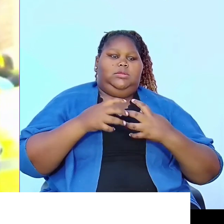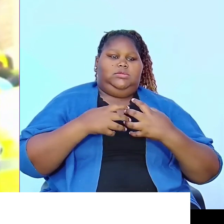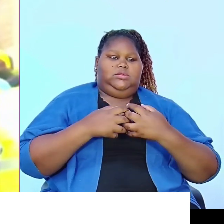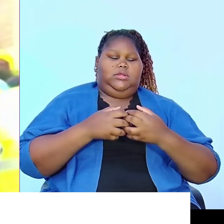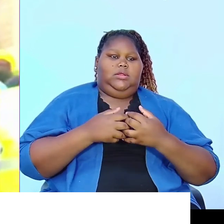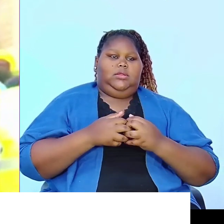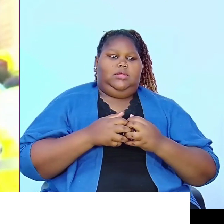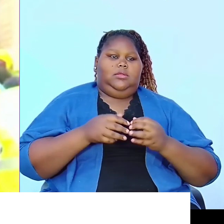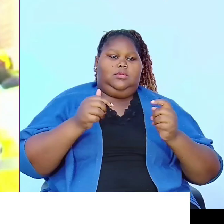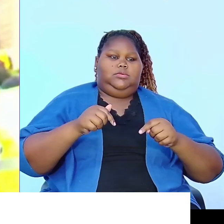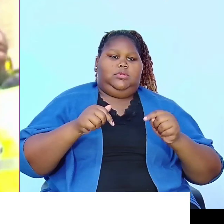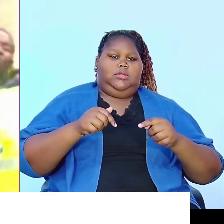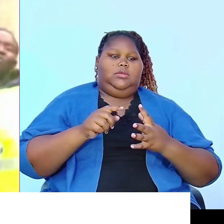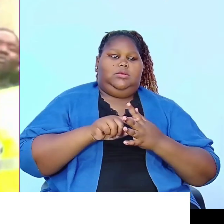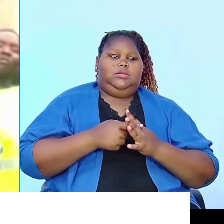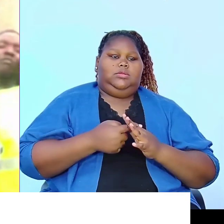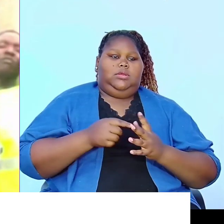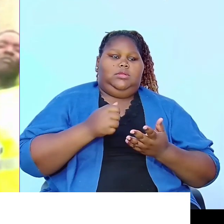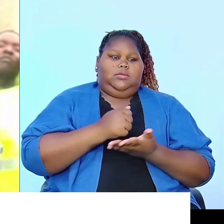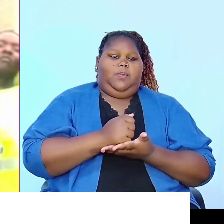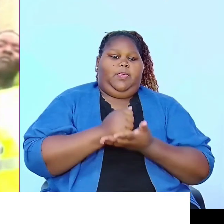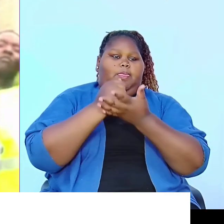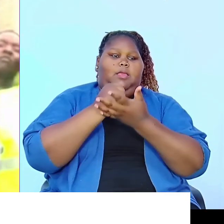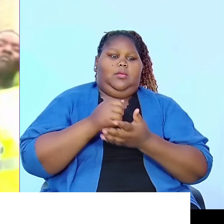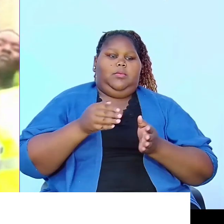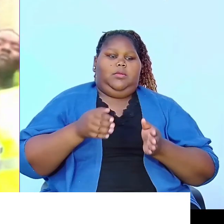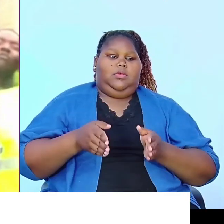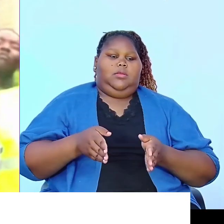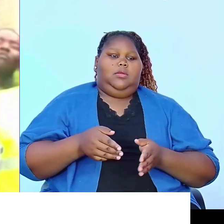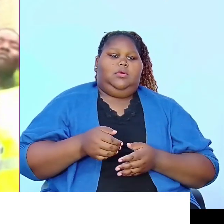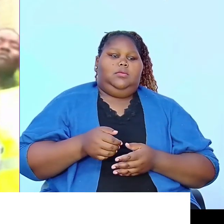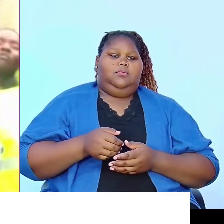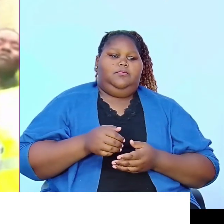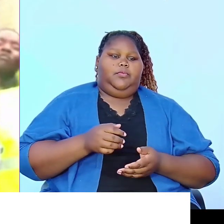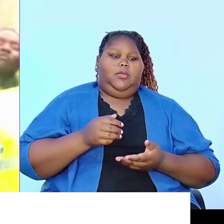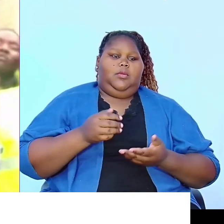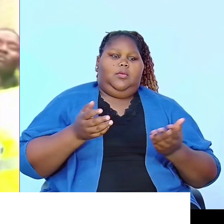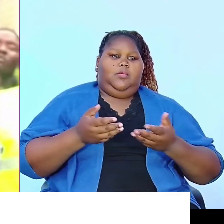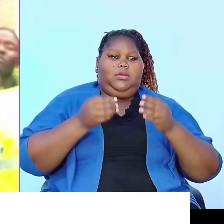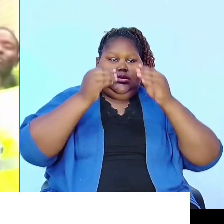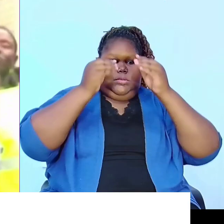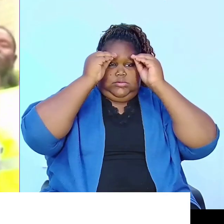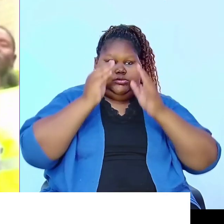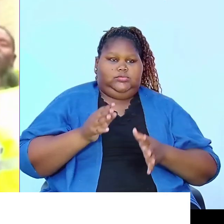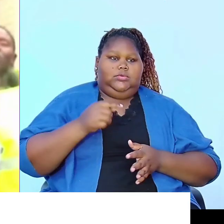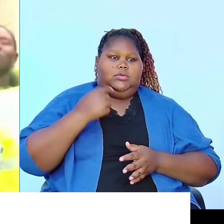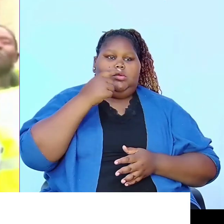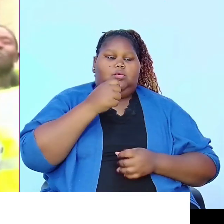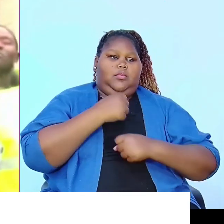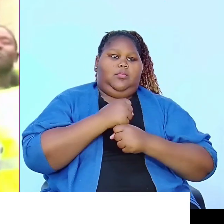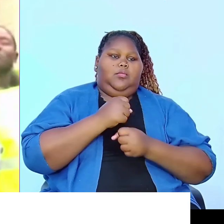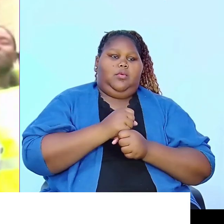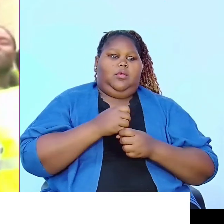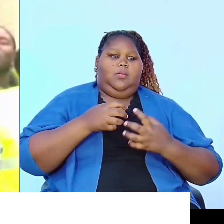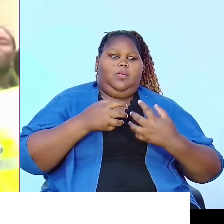msahala, kisha tutakuwa hapa katika chuo hiki kikuu ambapo tutakuwa na wanafunzi ambao wanafanya uhandisi hapa